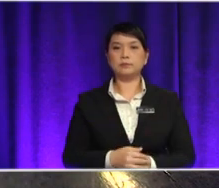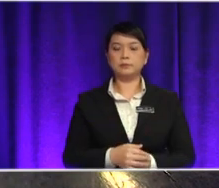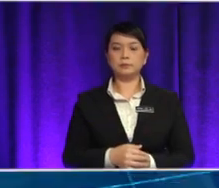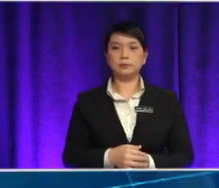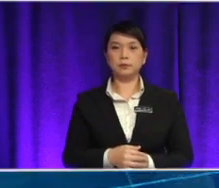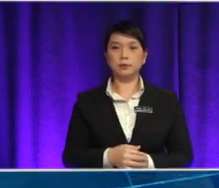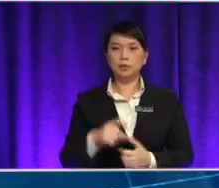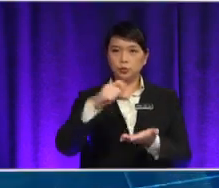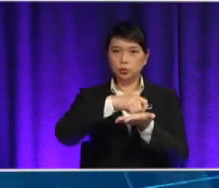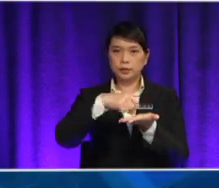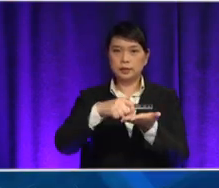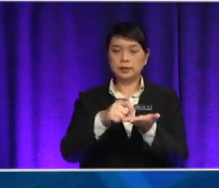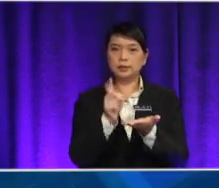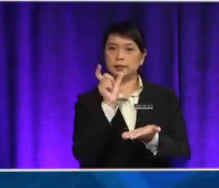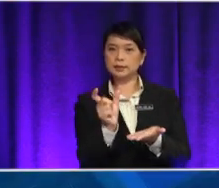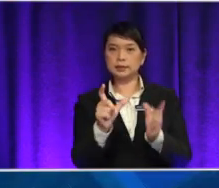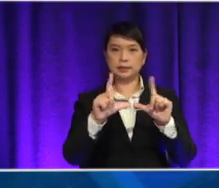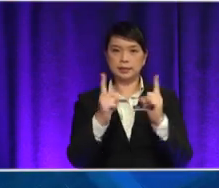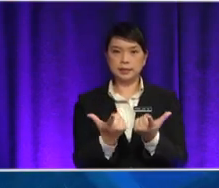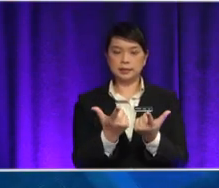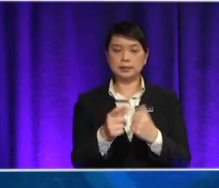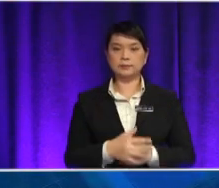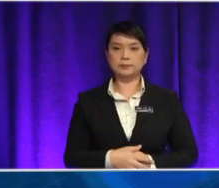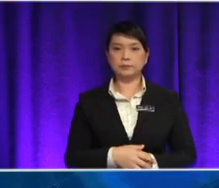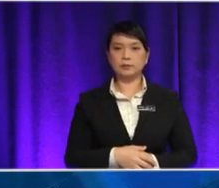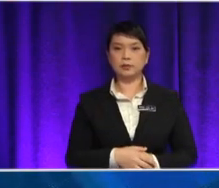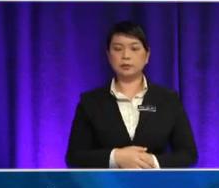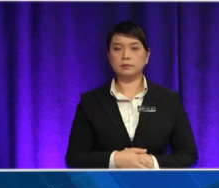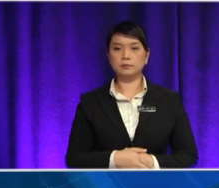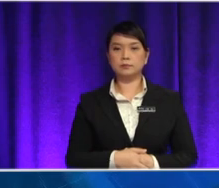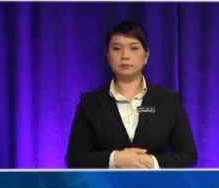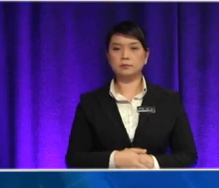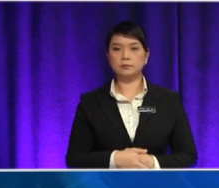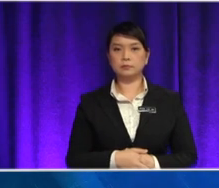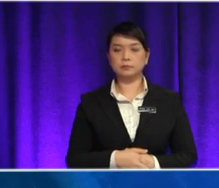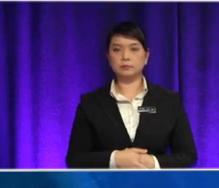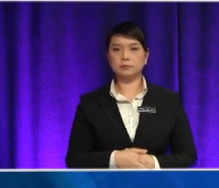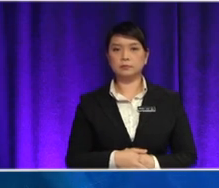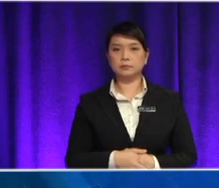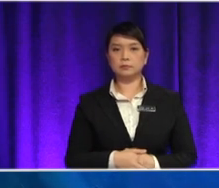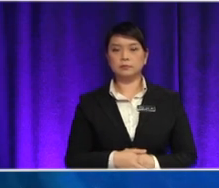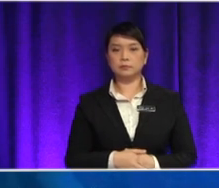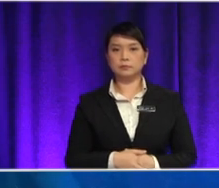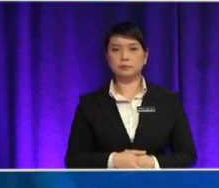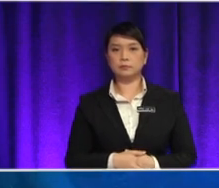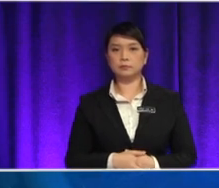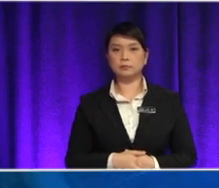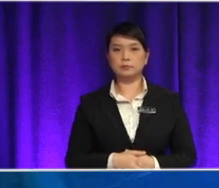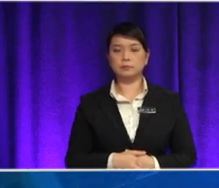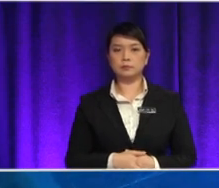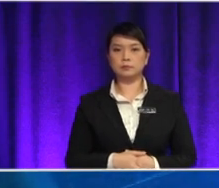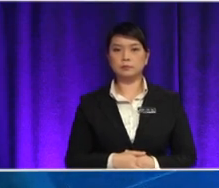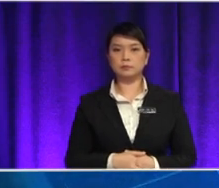selang kelas yang murid dapat? Selang kelas yang seterusnya, cikgu. Kalau murid dah dapat, murid boleh angkat di skrin sekarang. Ada tak murid yang dah dapat?